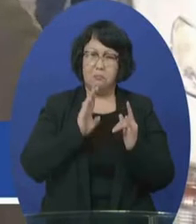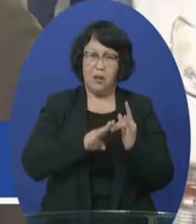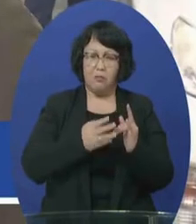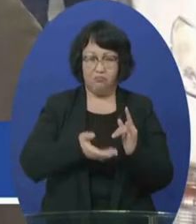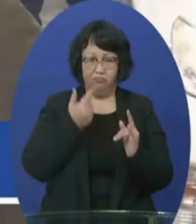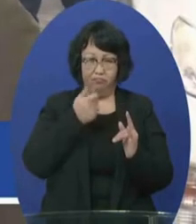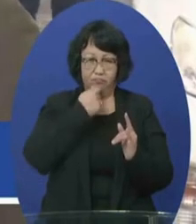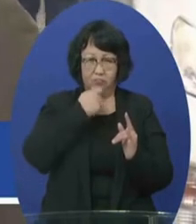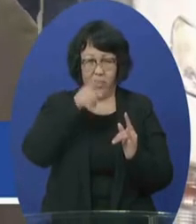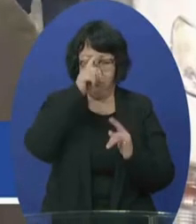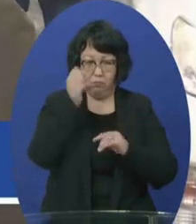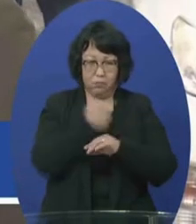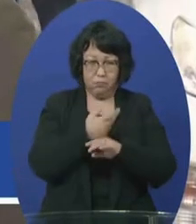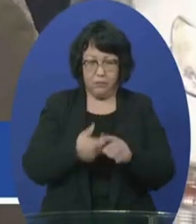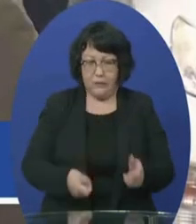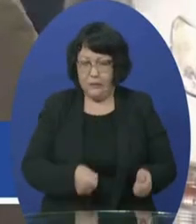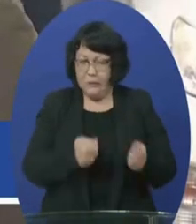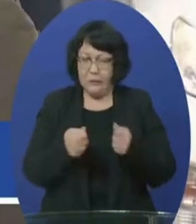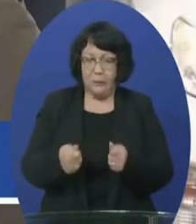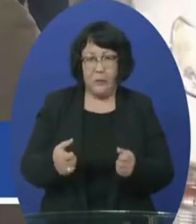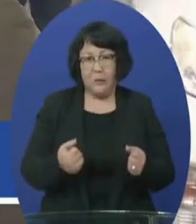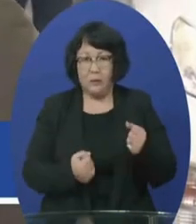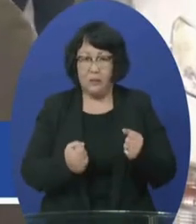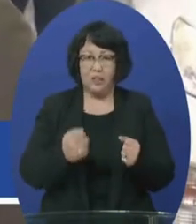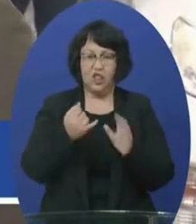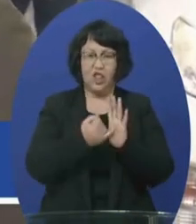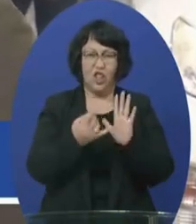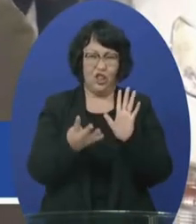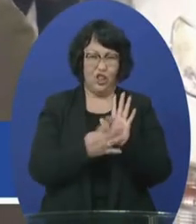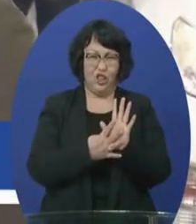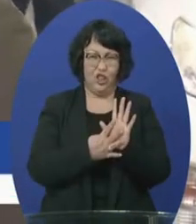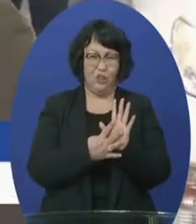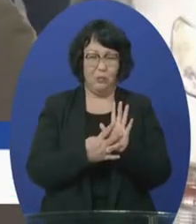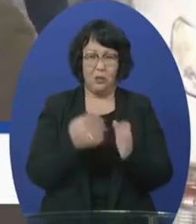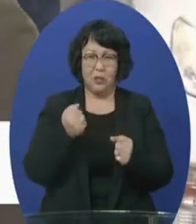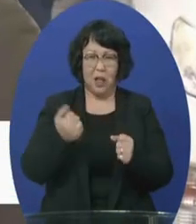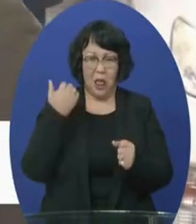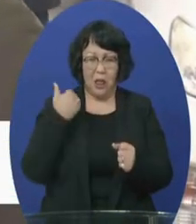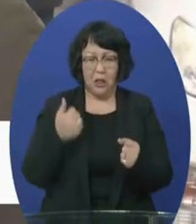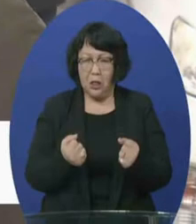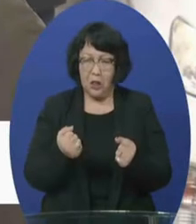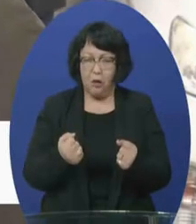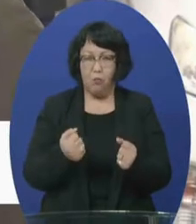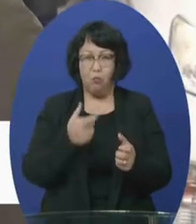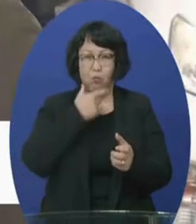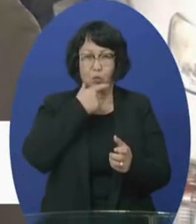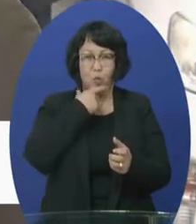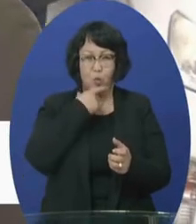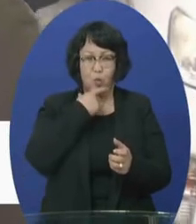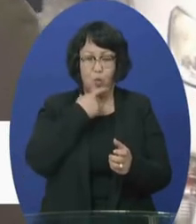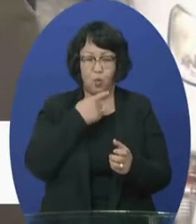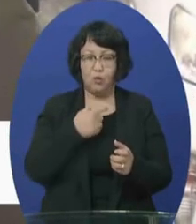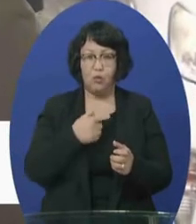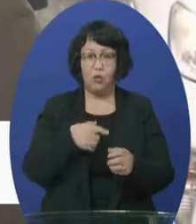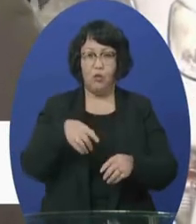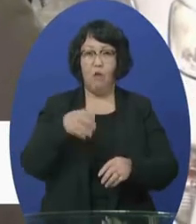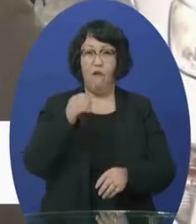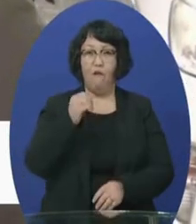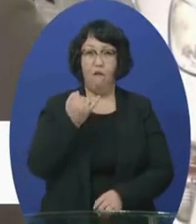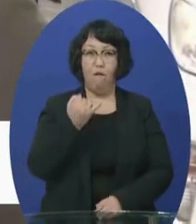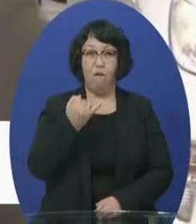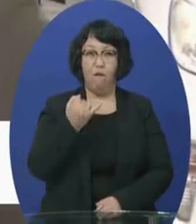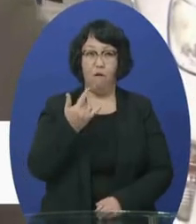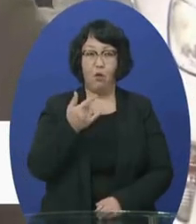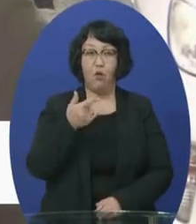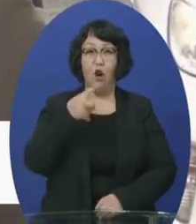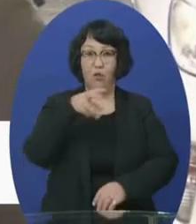машинаар зөөхөд хүндрэлтэй байдаг байсан, 69 байсан. Одоо тэгээ програм маань яг хэвтрийн өвчтнийг хэвтэйгээр нь одоо төргөний нөслөмж үзүүлж байгаа болоход маш их